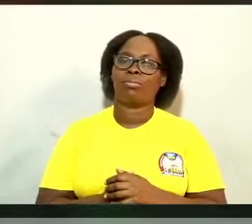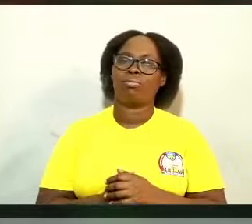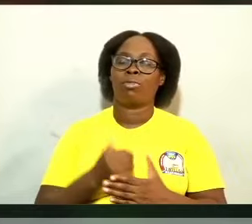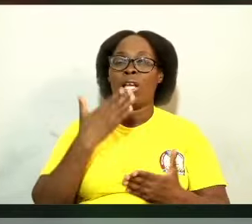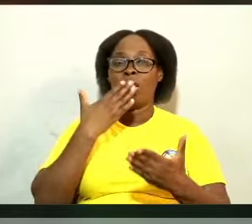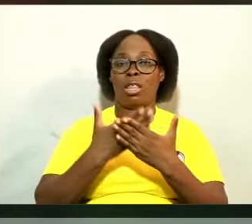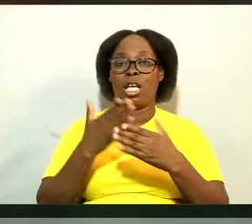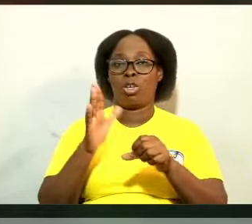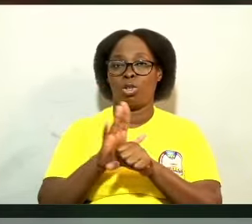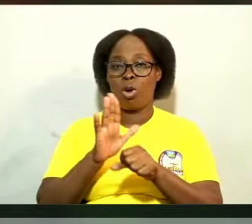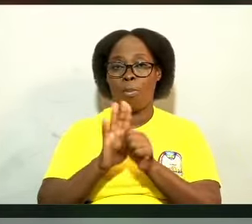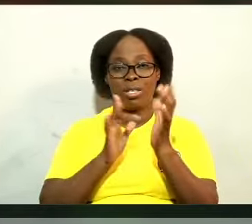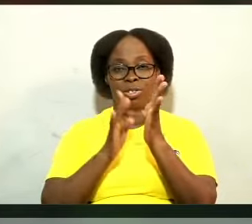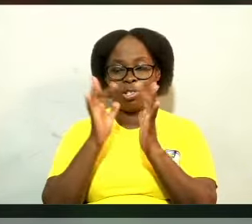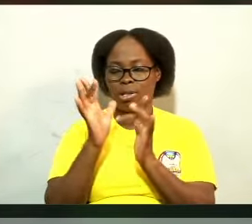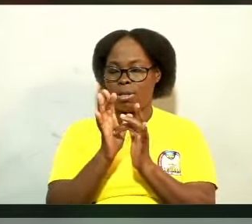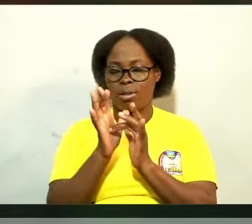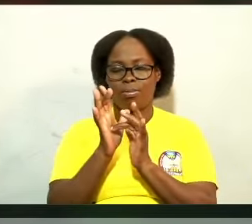Asante sana Yesu.